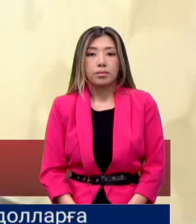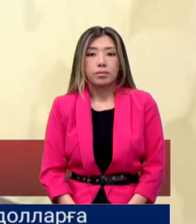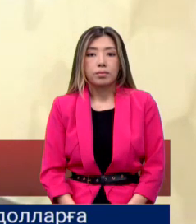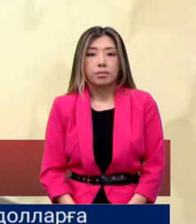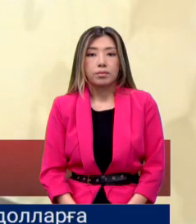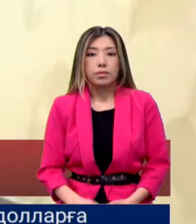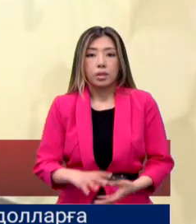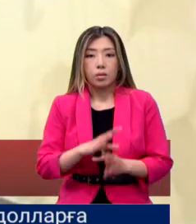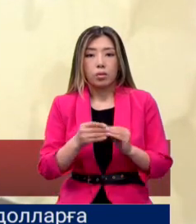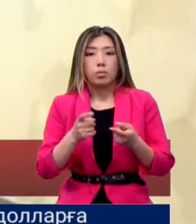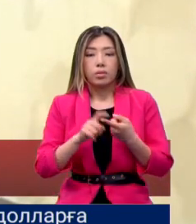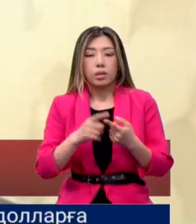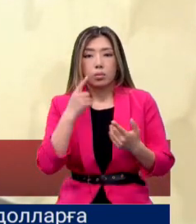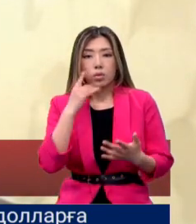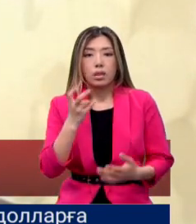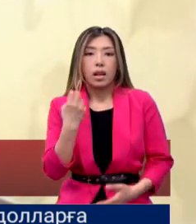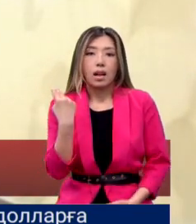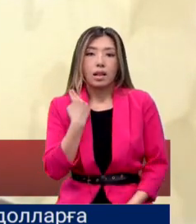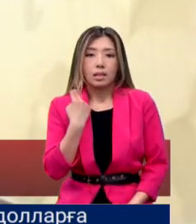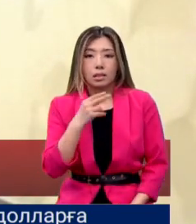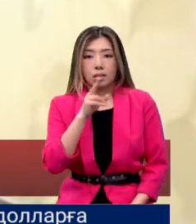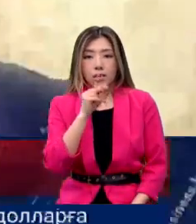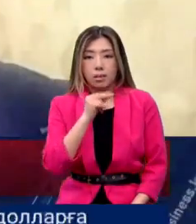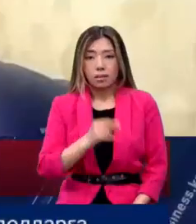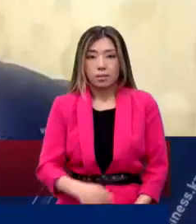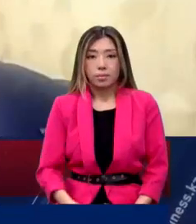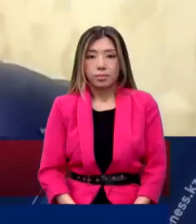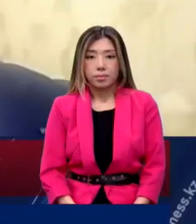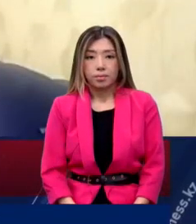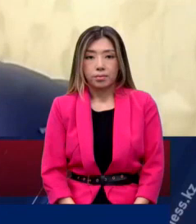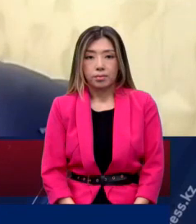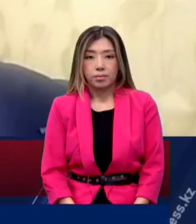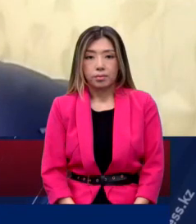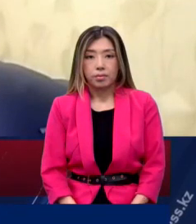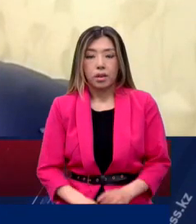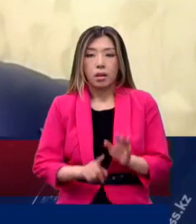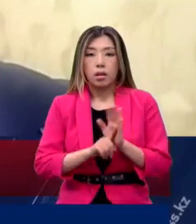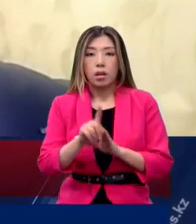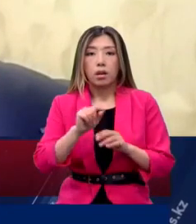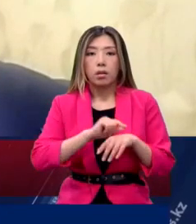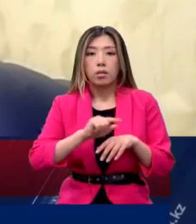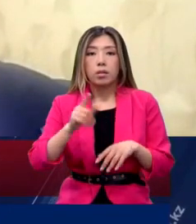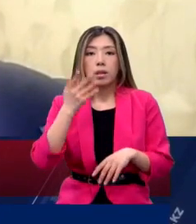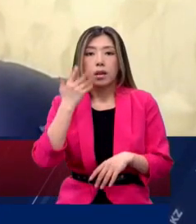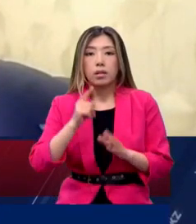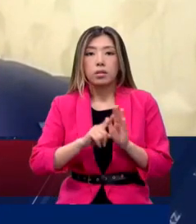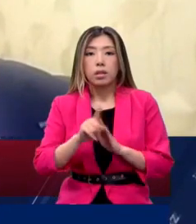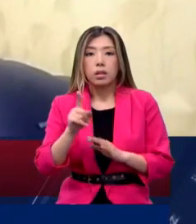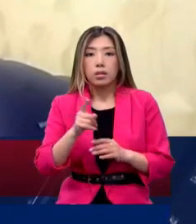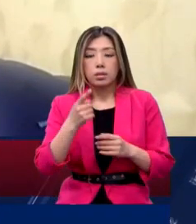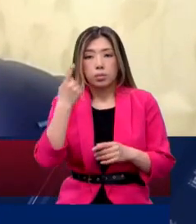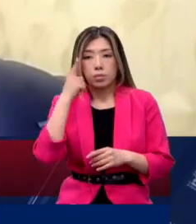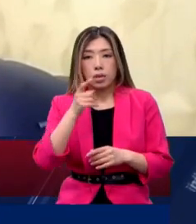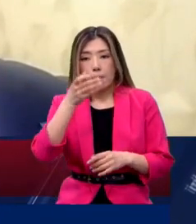на англоязычных платформах. Очень интересно. Как давно эта тенденция сформировалась, когда начали в